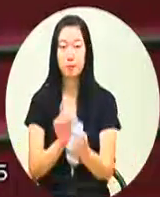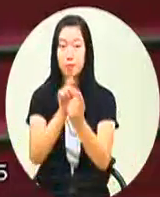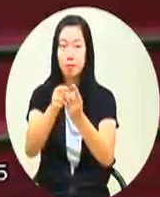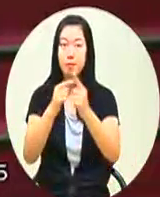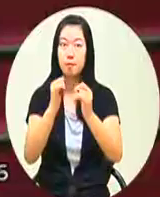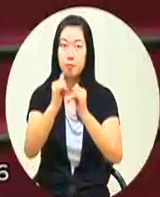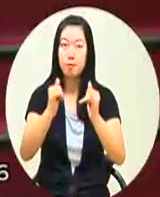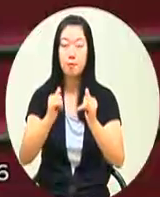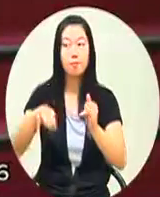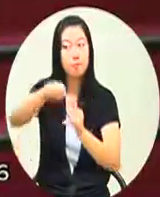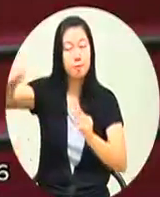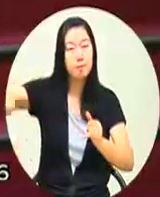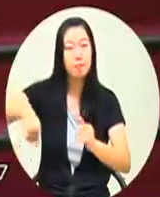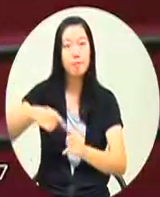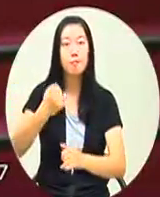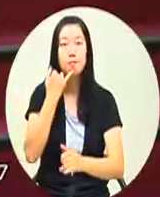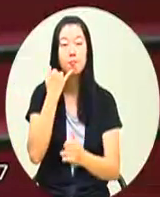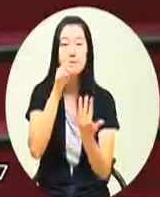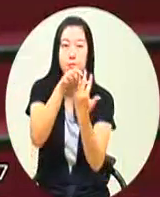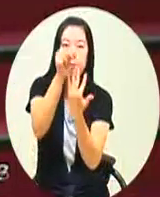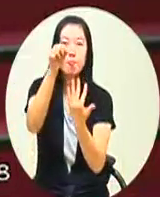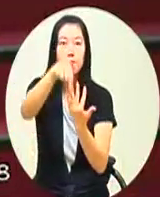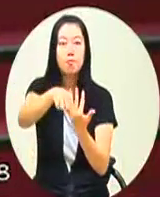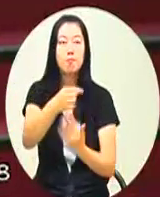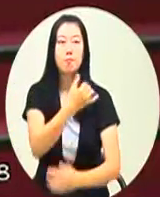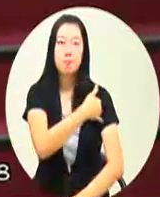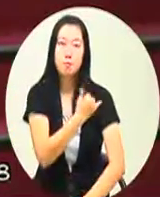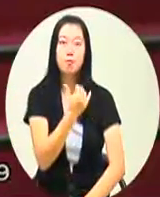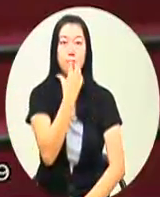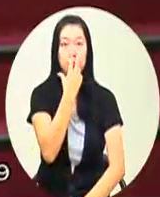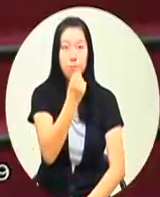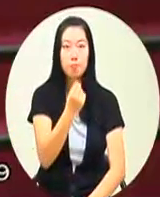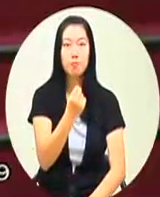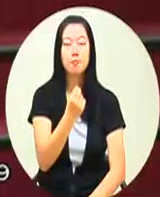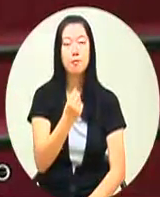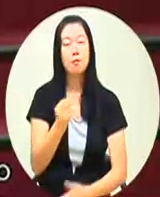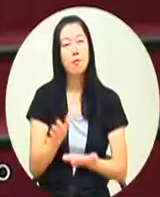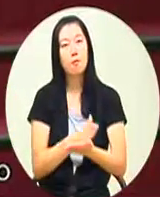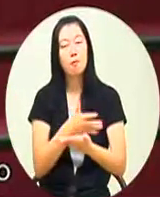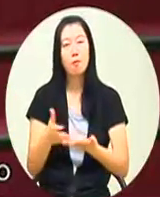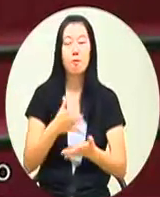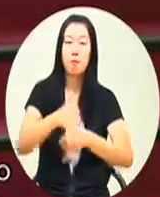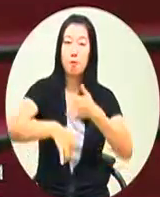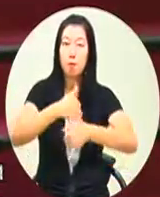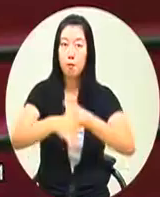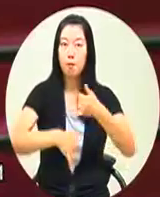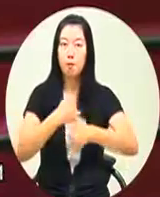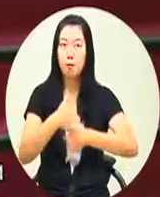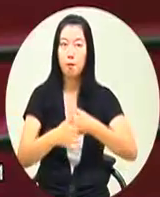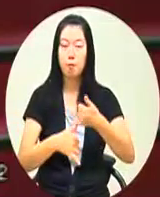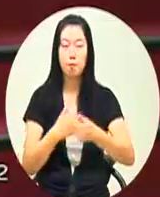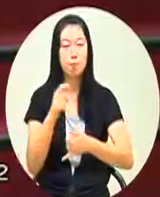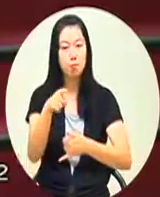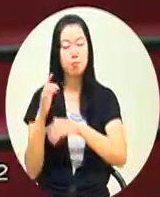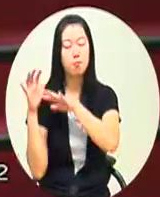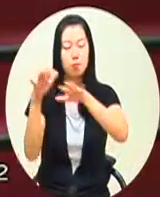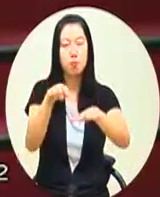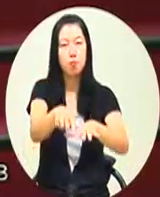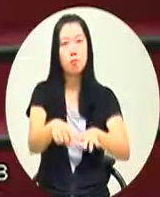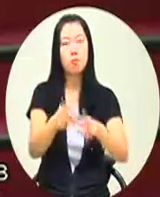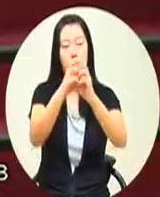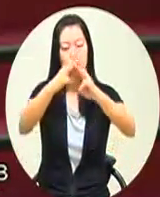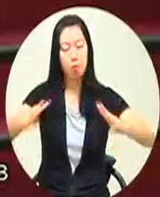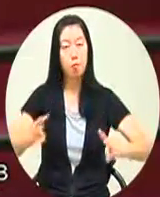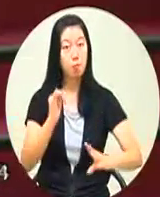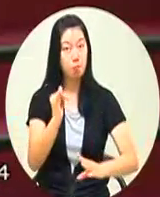友选择在假日休闲生活是非常好的。那么